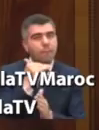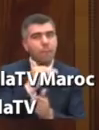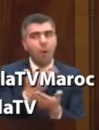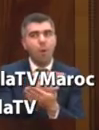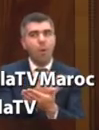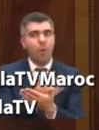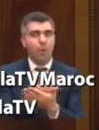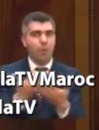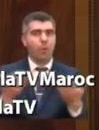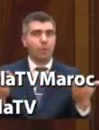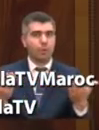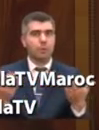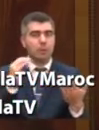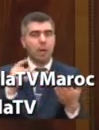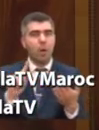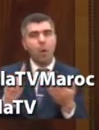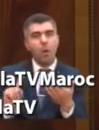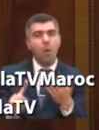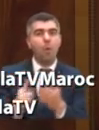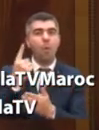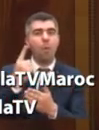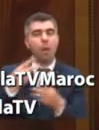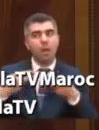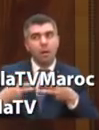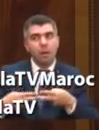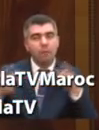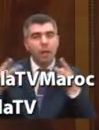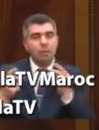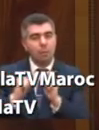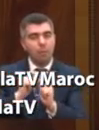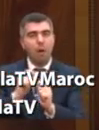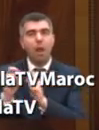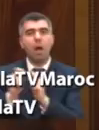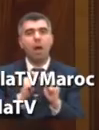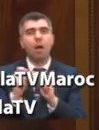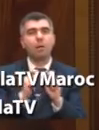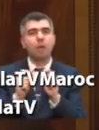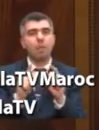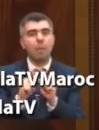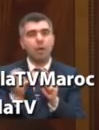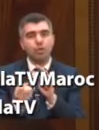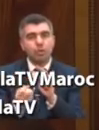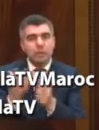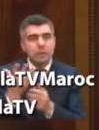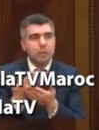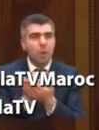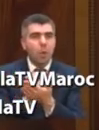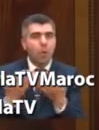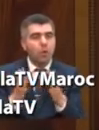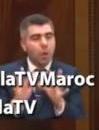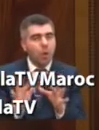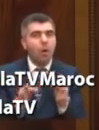يجب أن تتبوأ صدارة الأحداث وأن يتم التعاطي مع تطوراتها ومساراتها على